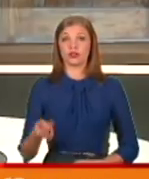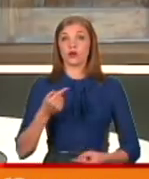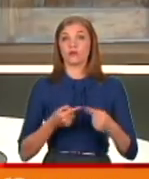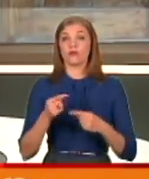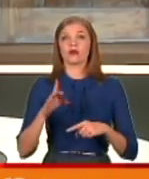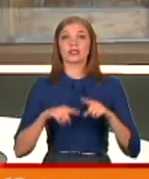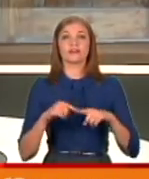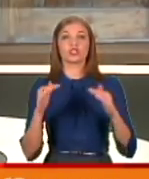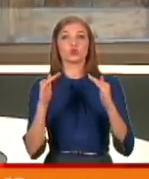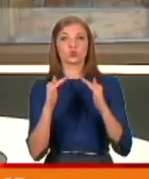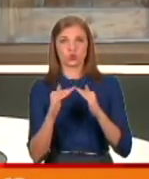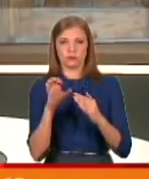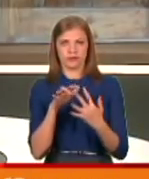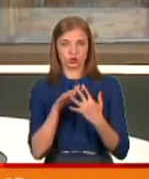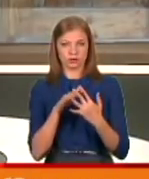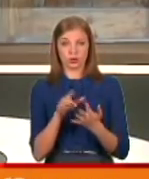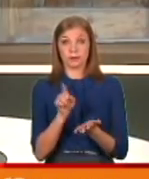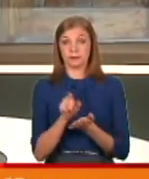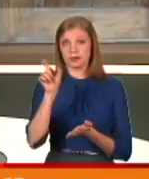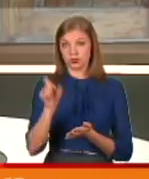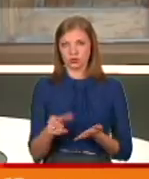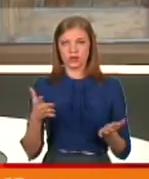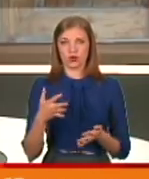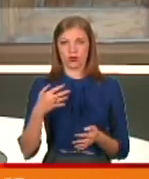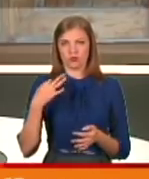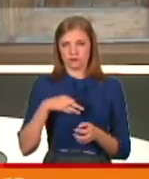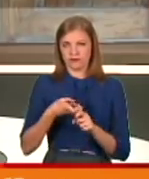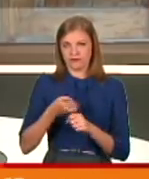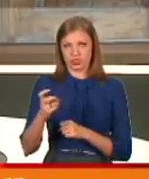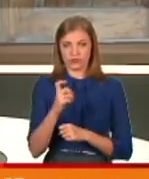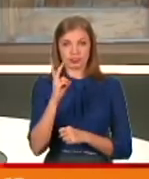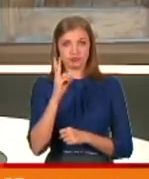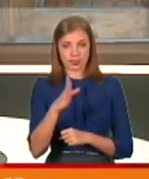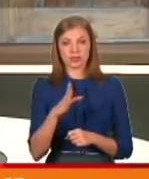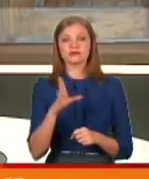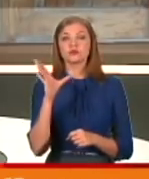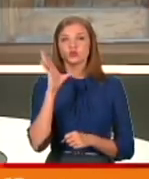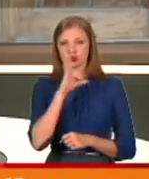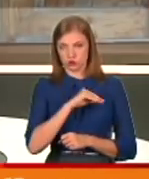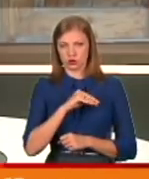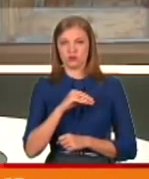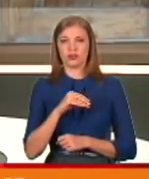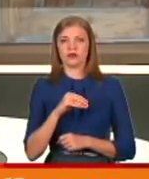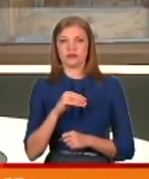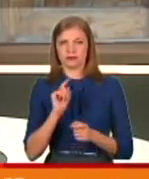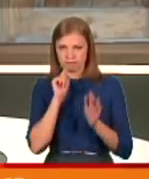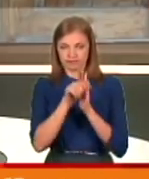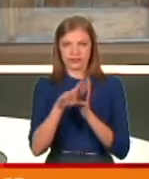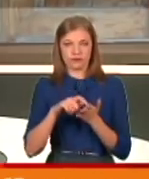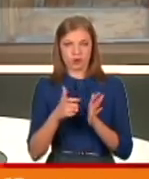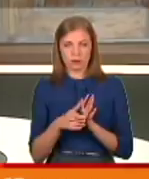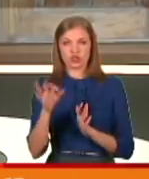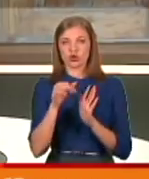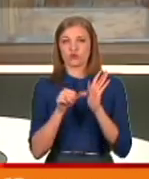Повернення в рідну домівку з боєм. Пенсіонер, якого пасинок вигнав з квартири, таки зумів пробитися в помешкання.